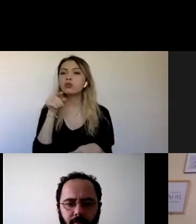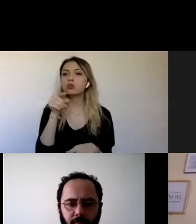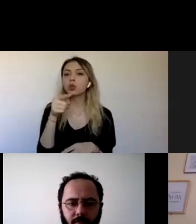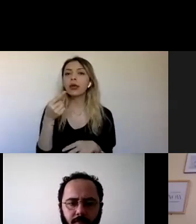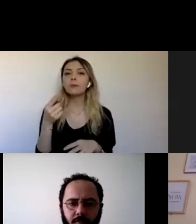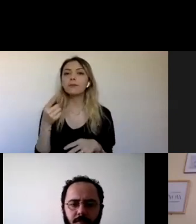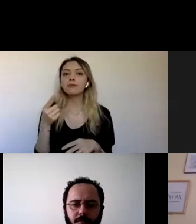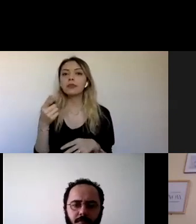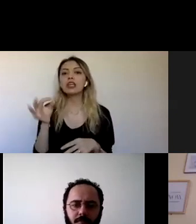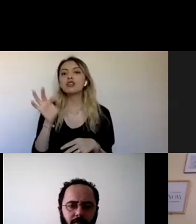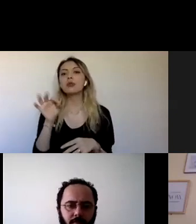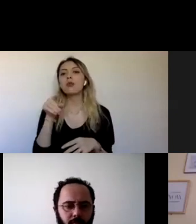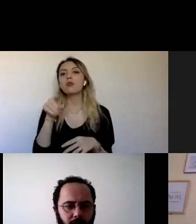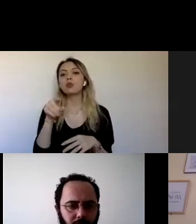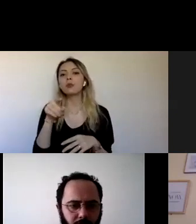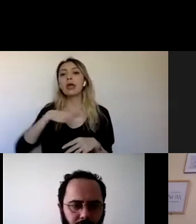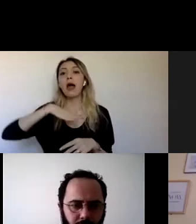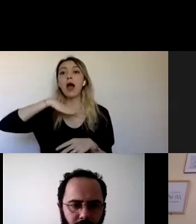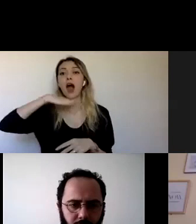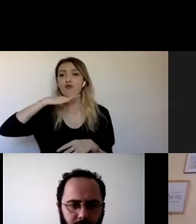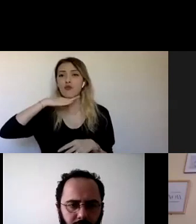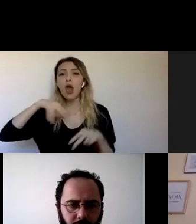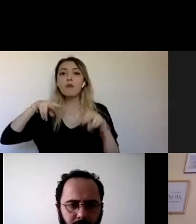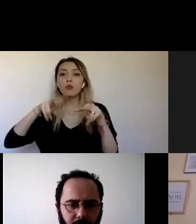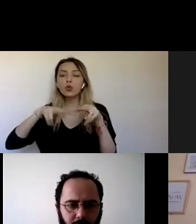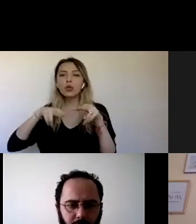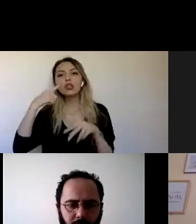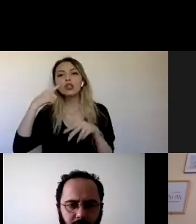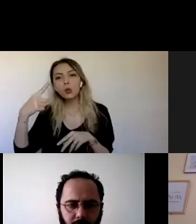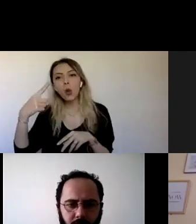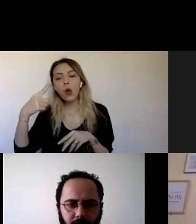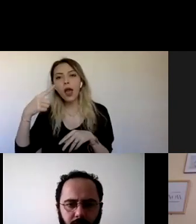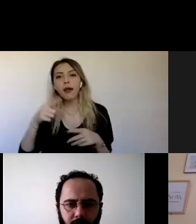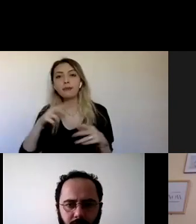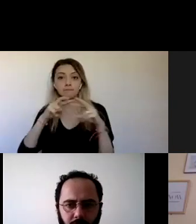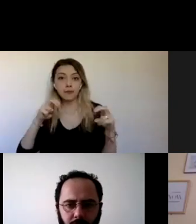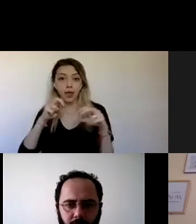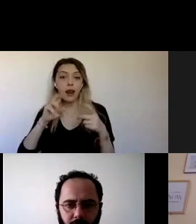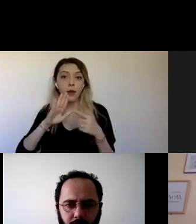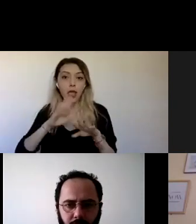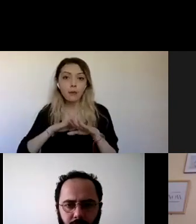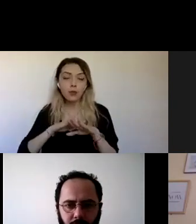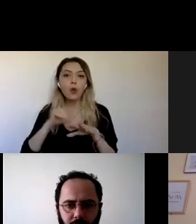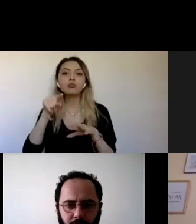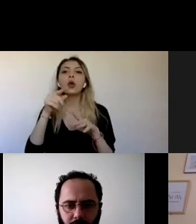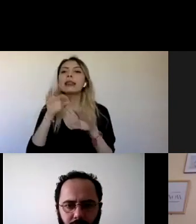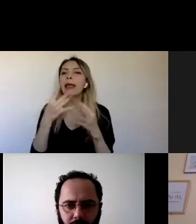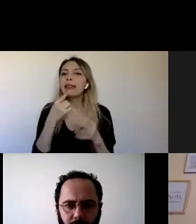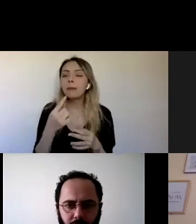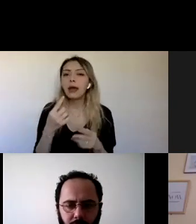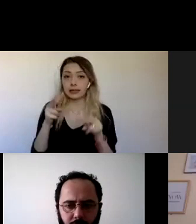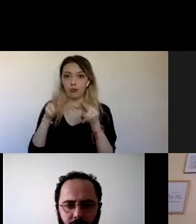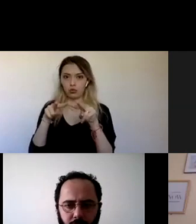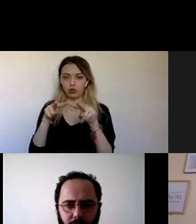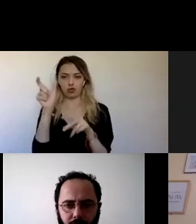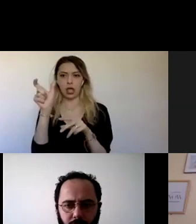Avrupacı mülteciler diye, Avrupa mülteci diye arama yapıyor. Yani mülteci kelimesiyle beraber neyi aradığını aslında burada